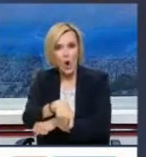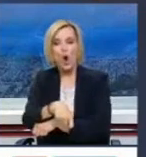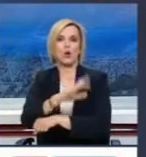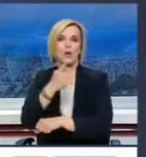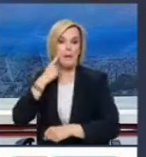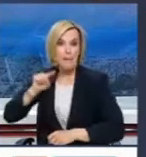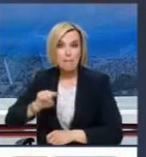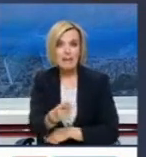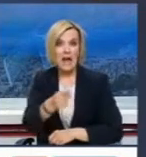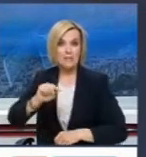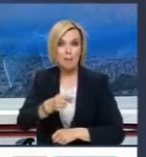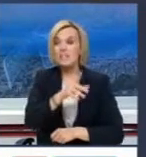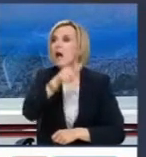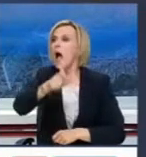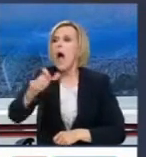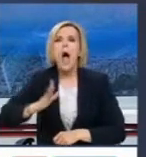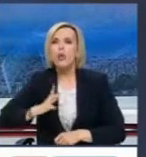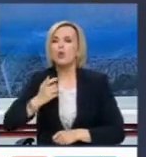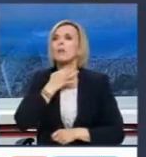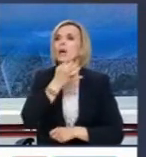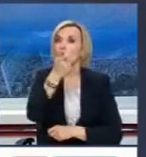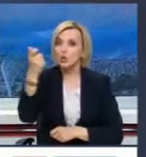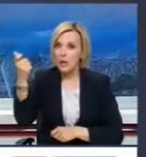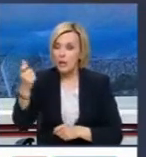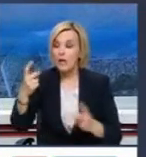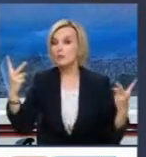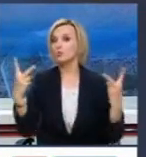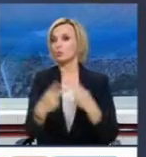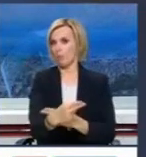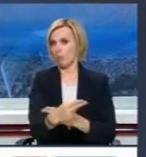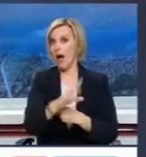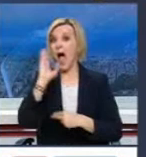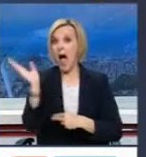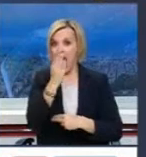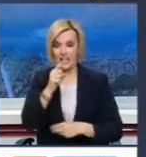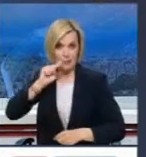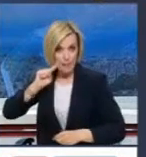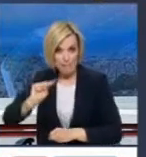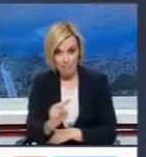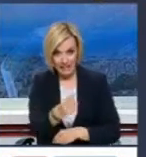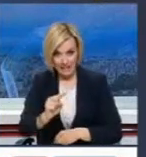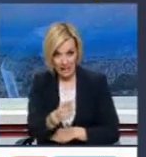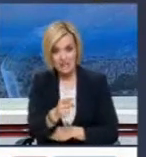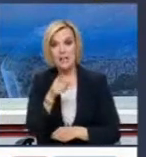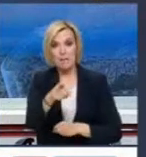συνεχών οχλήσεων συνεχιστούν, αυτή η συμφωνία δεν θα ισχύσει και θα προχωρήσουμε σε ακόμα δραστικότερα